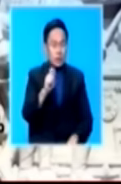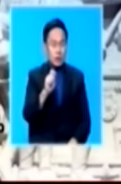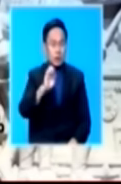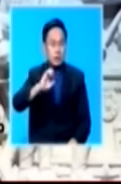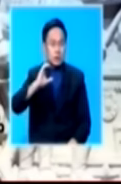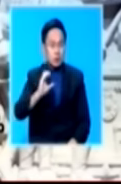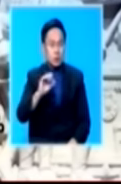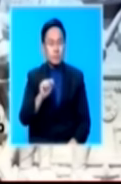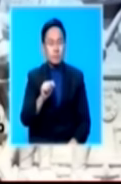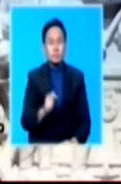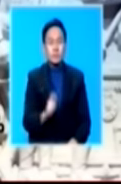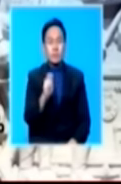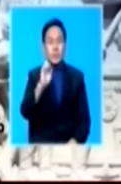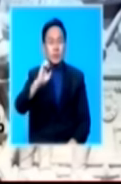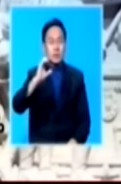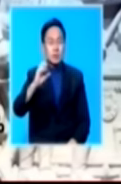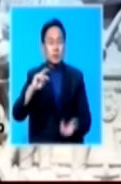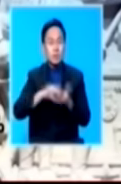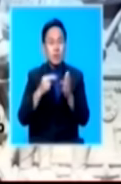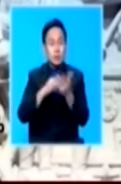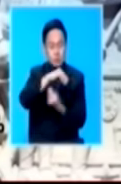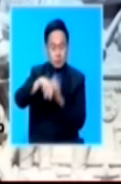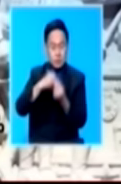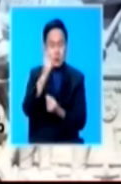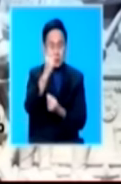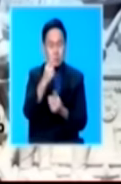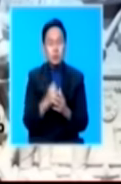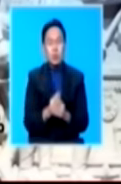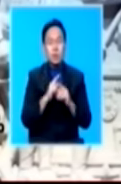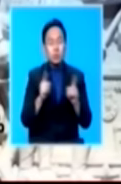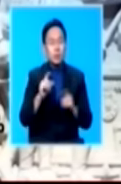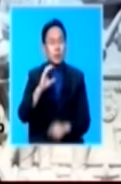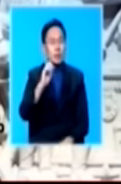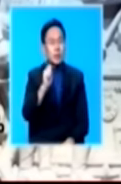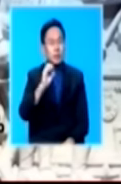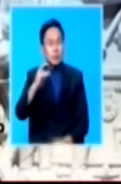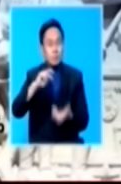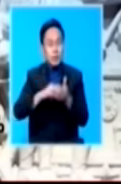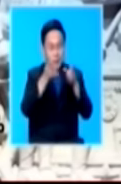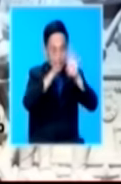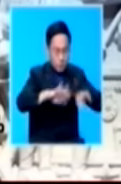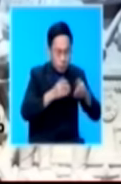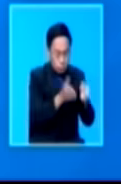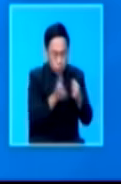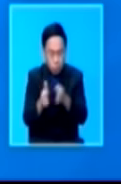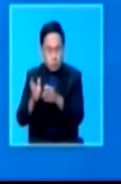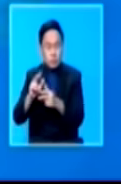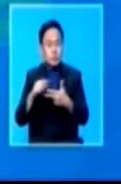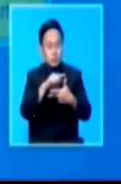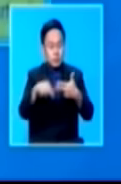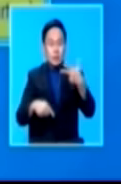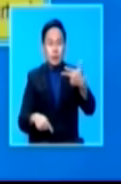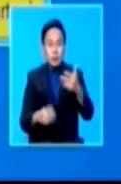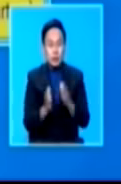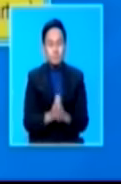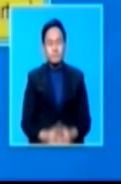ด้วย AC คือเกี่ยวเรื่องเศรษฐกิจนะครับสำหรับเรื่องประชาคมอาเซียนมีหลายเสาด้วยกันเดี๋ยวพูดอีกครั้งเรื่องที่3การส่งเสริมการ